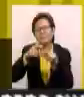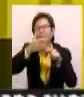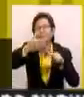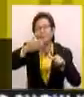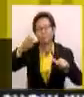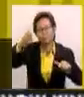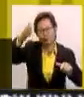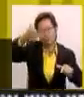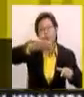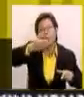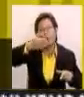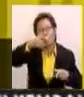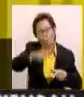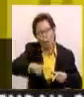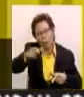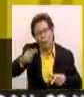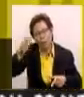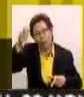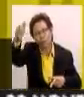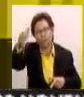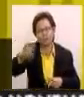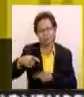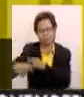generasi akan datang.